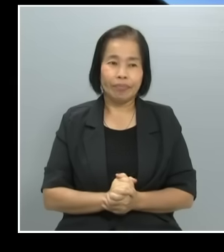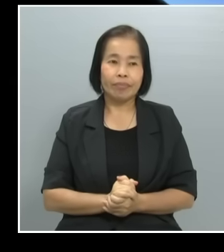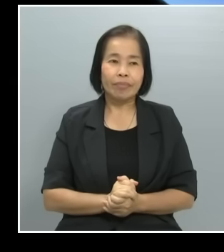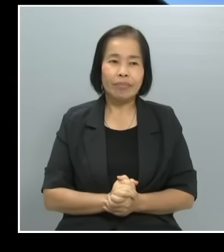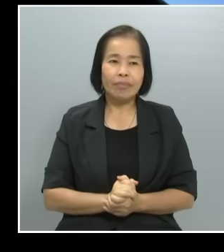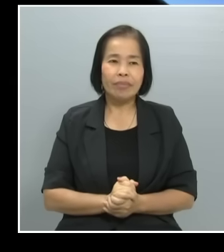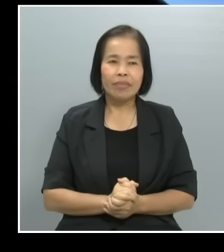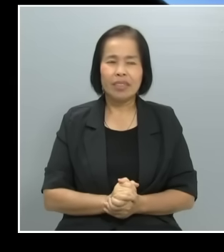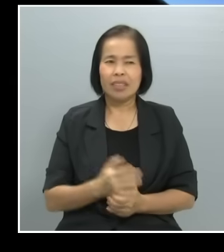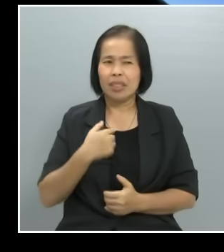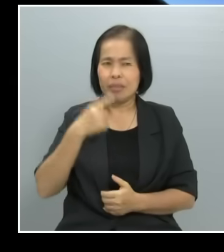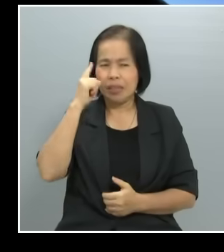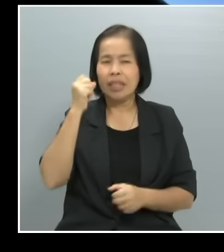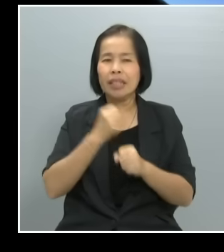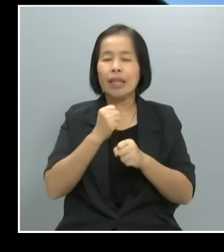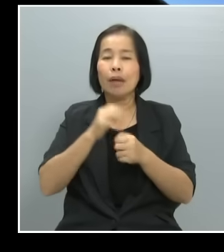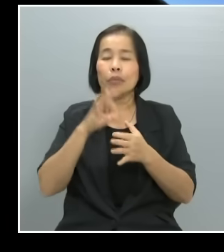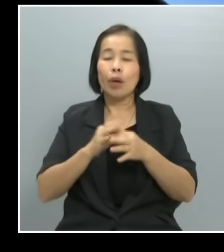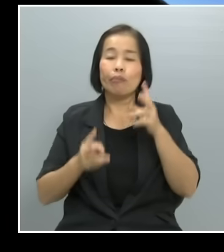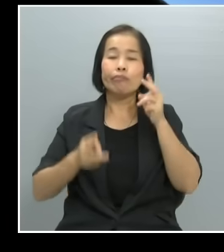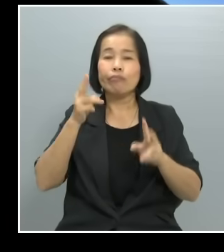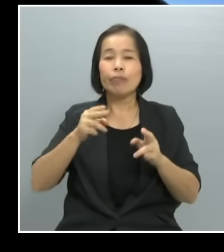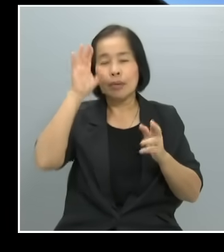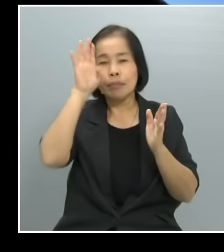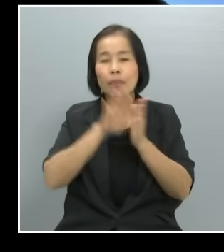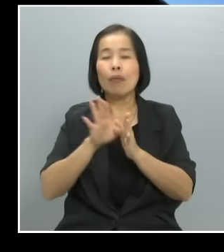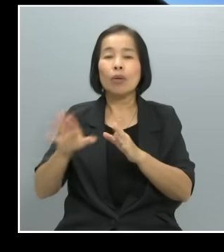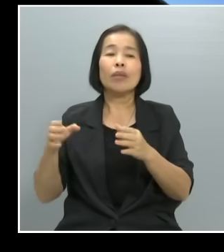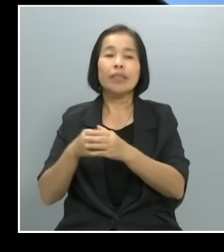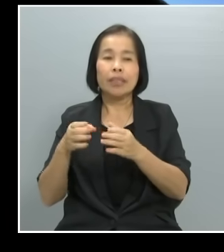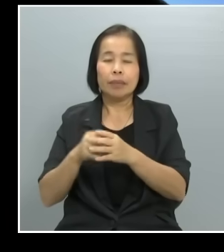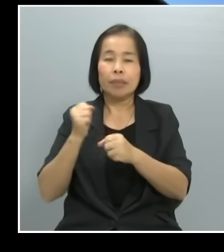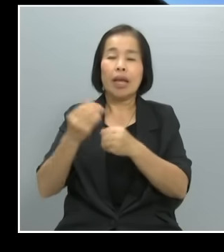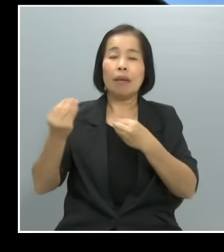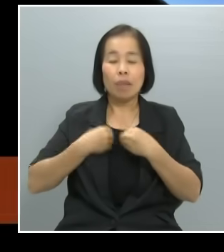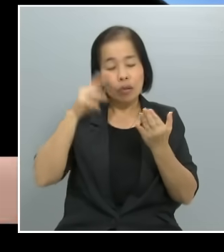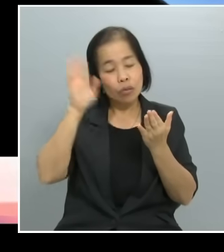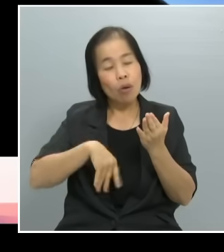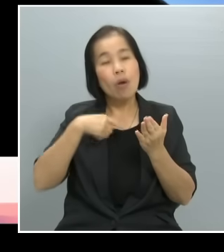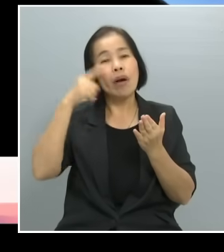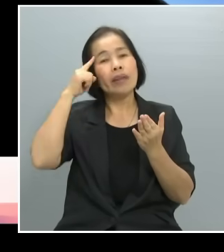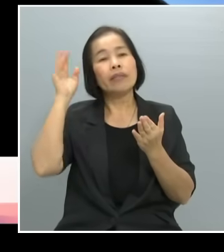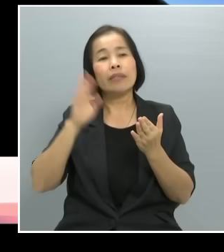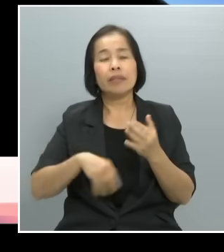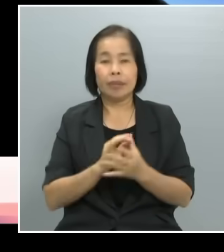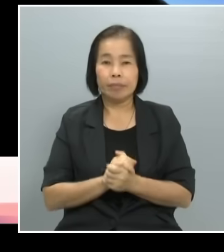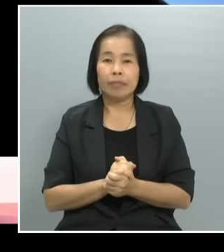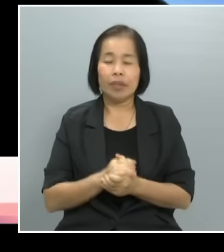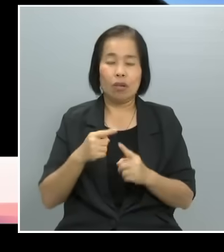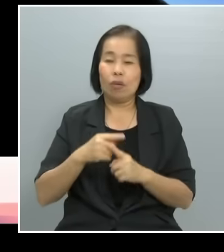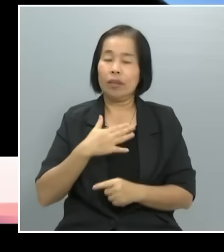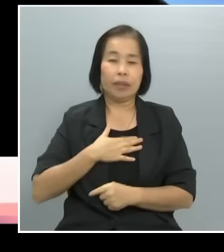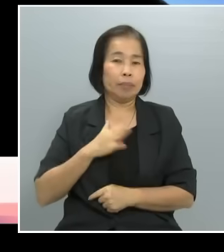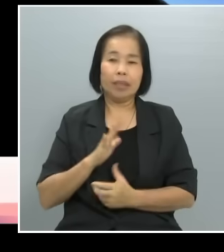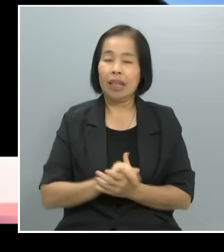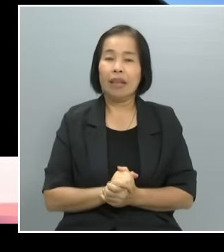การทำโฟโต้ช็อปเวลาที่เขาถล่มพี่อะไรอย่างเงี้ยนะคะก็มีคนแคปมาให้พี่ดูพี่ก็อ่านมันก็ไม่ใช่คำพูดคำจาของพี่ค่ะก็เป็นการที่เ